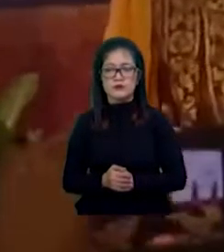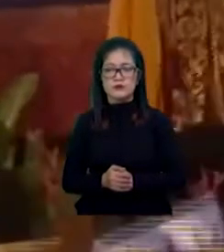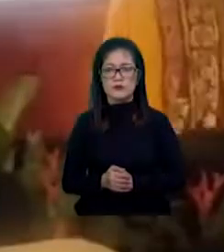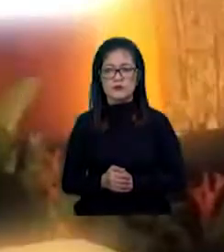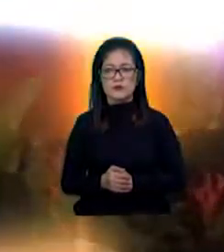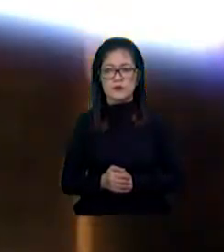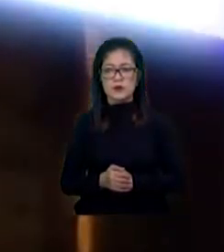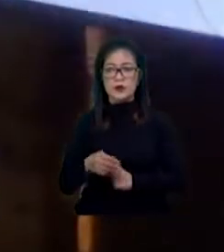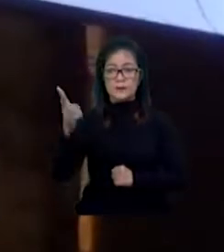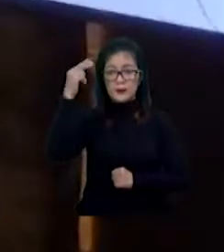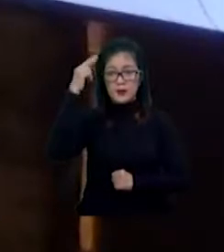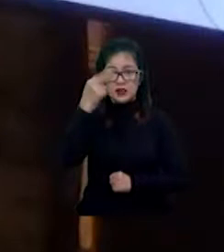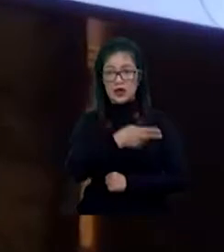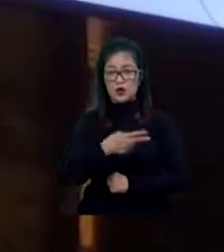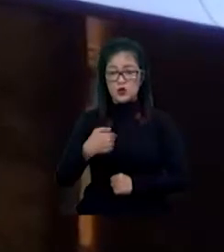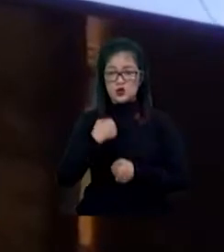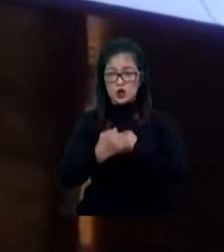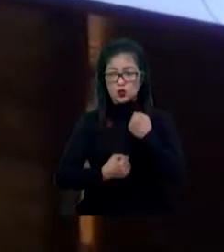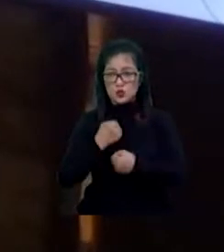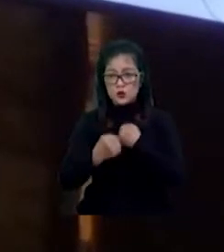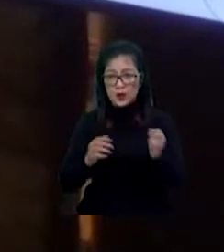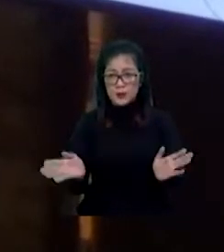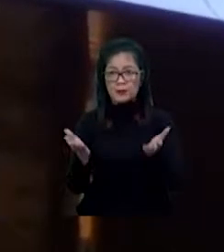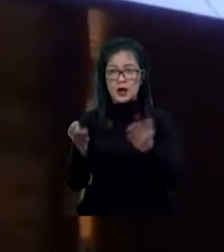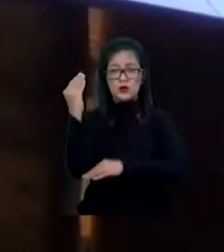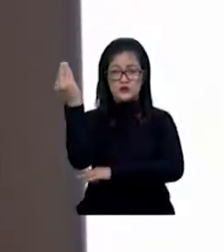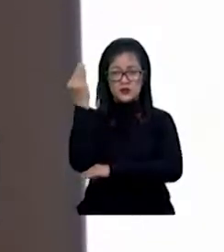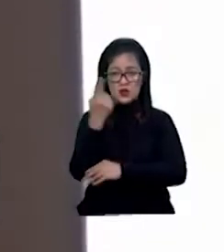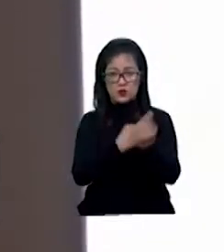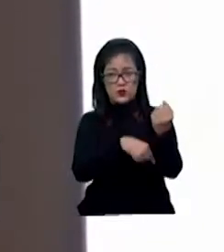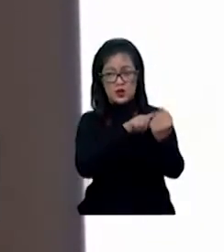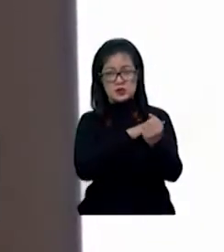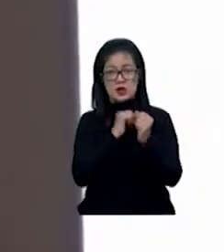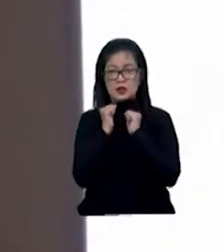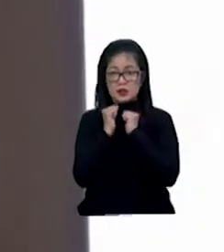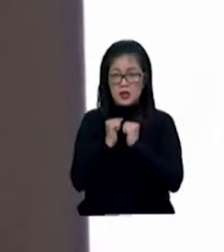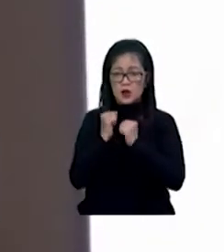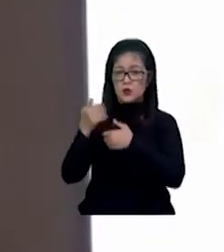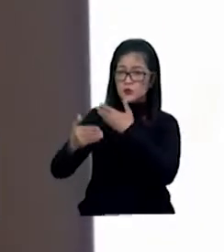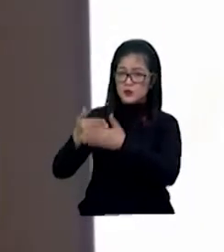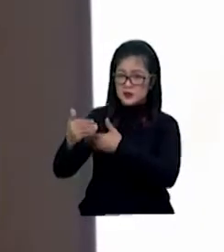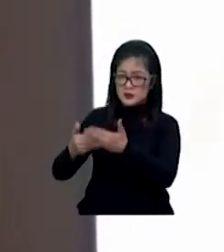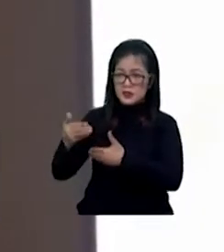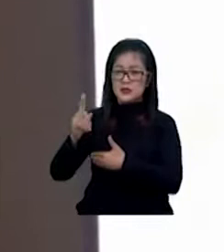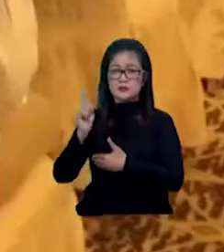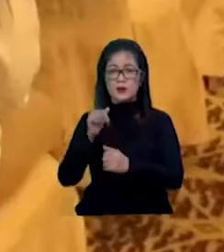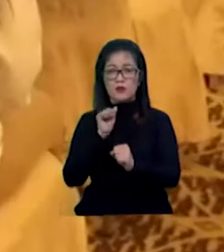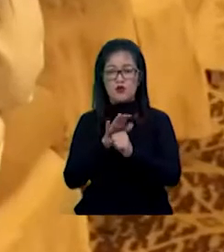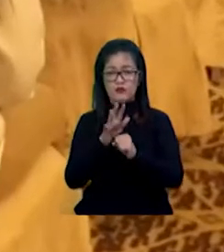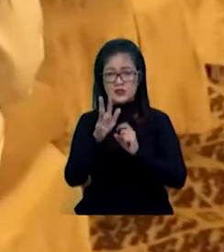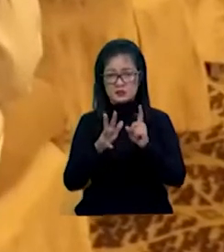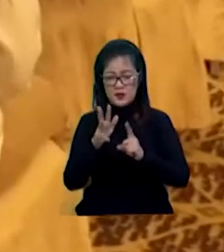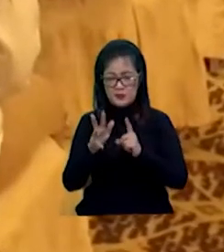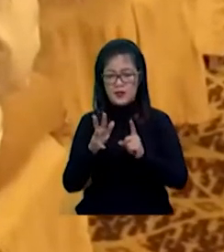Pemerintah Indonesia terus berupaya membangun pariwisata yang berkualitas, tangguh serta berkesinambungan pasca hantaman pandemi coronavirus.